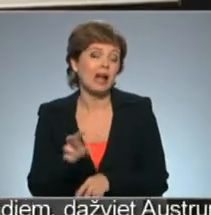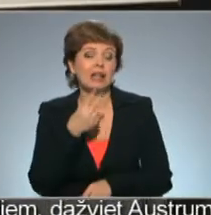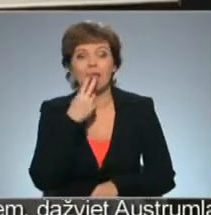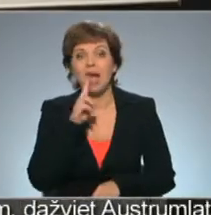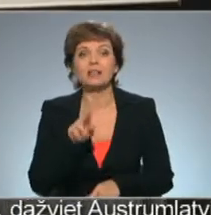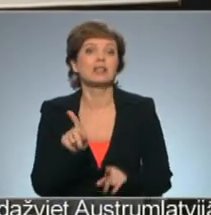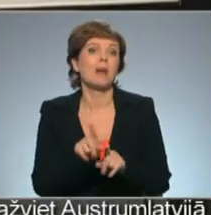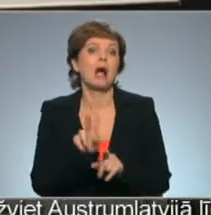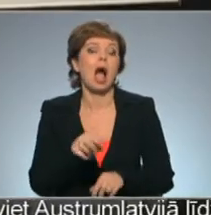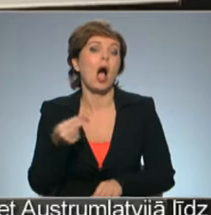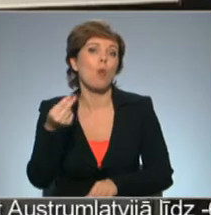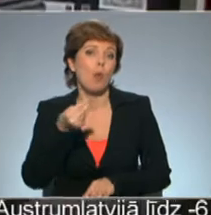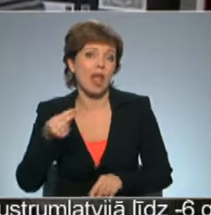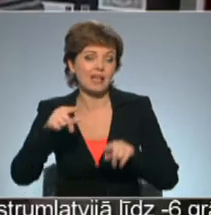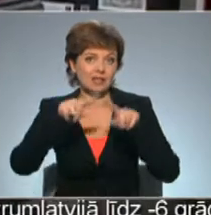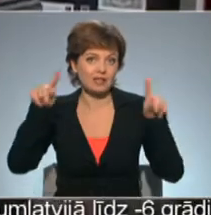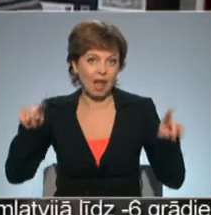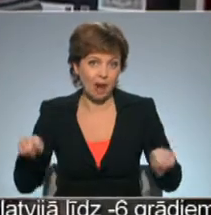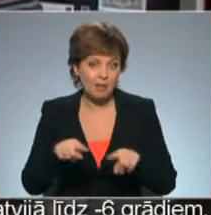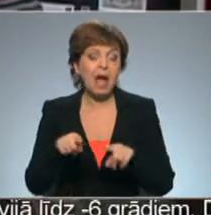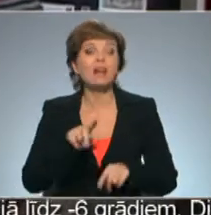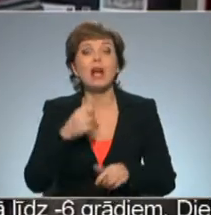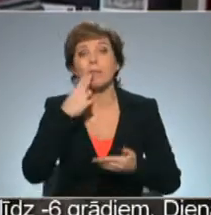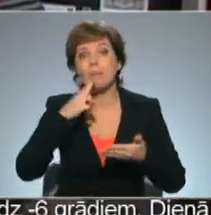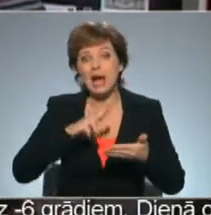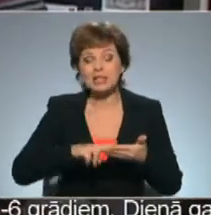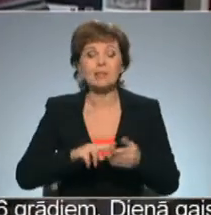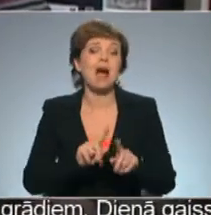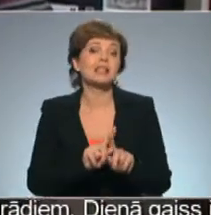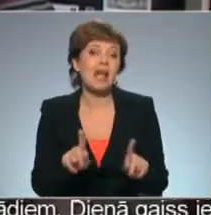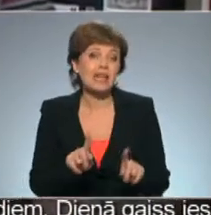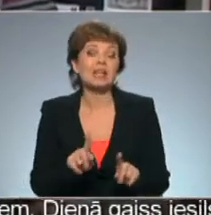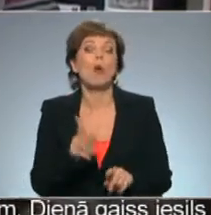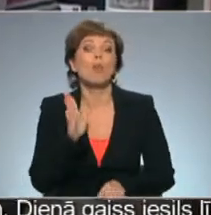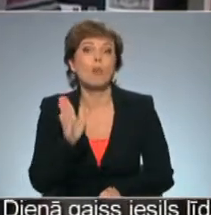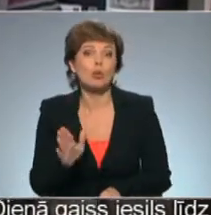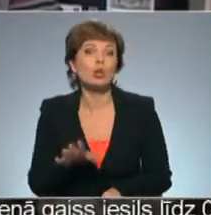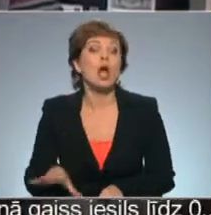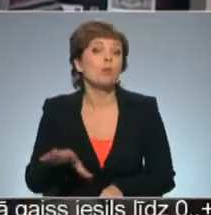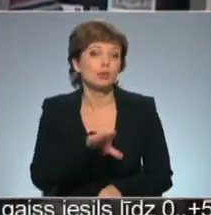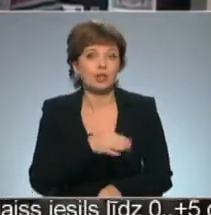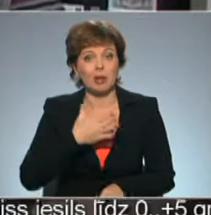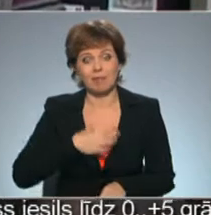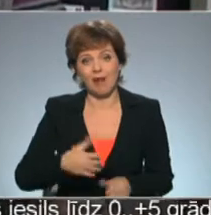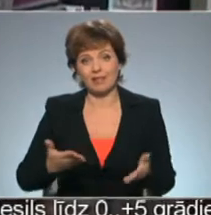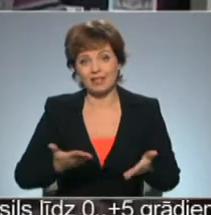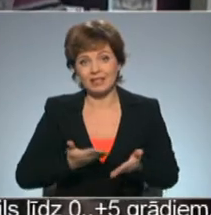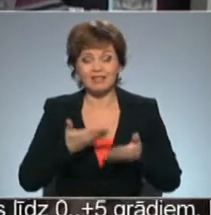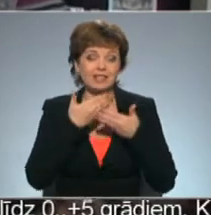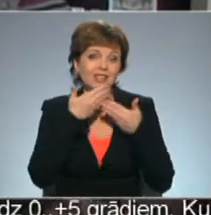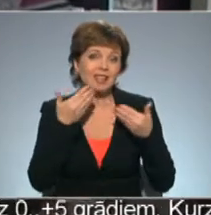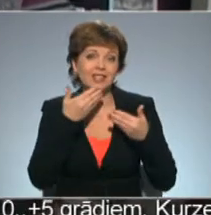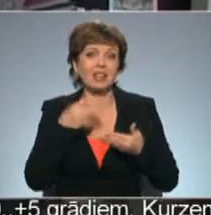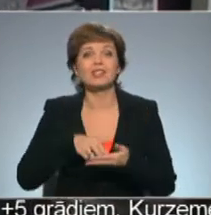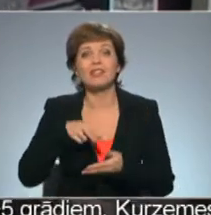uz gleznām. Tā pastmarka ir, bija un laikam arī būs, jo mums ļoti patīk visiem saņemt dzīvu siltu vēstuli vai